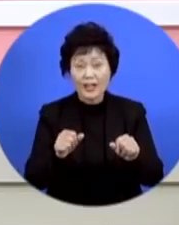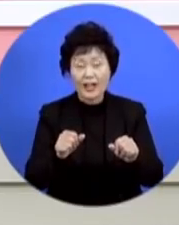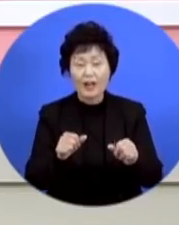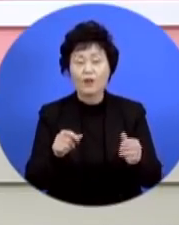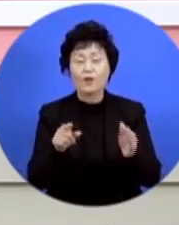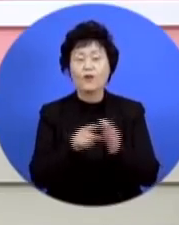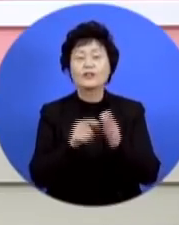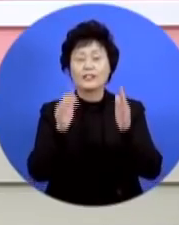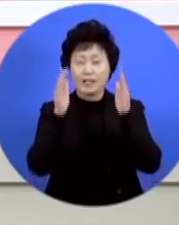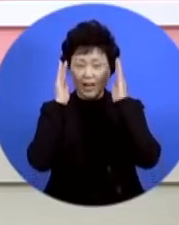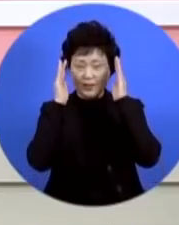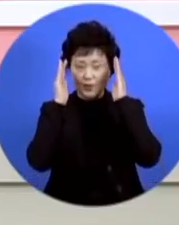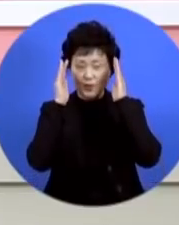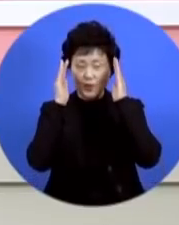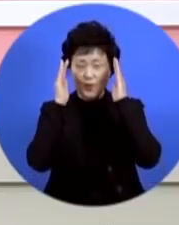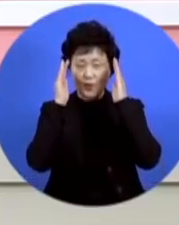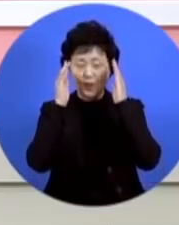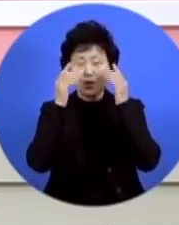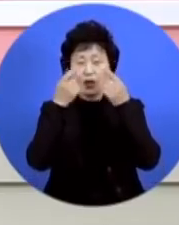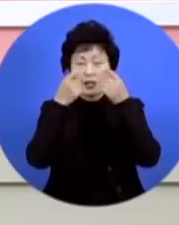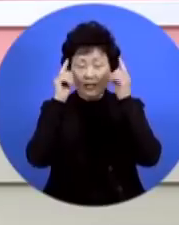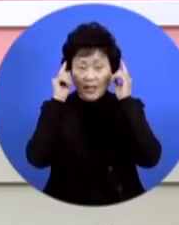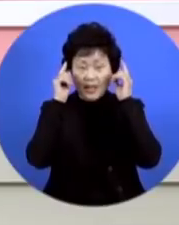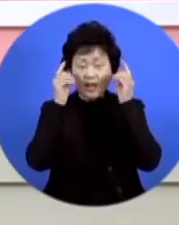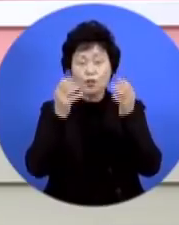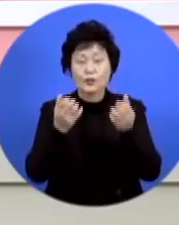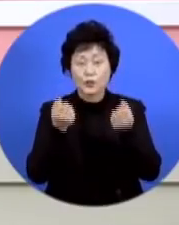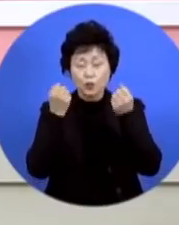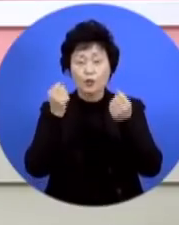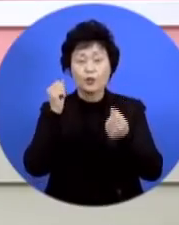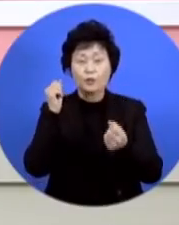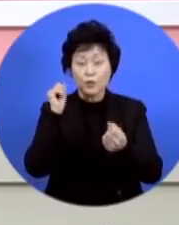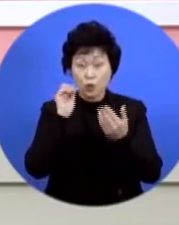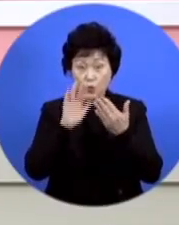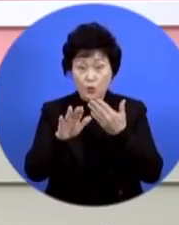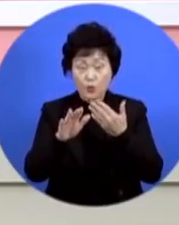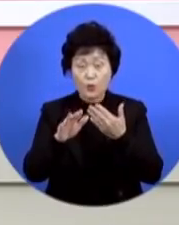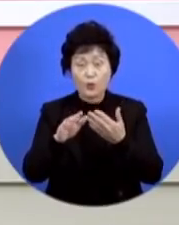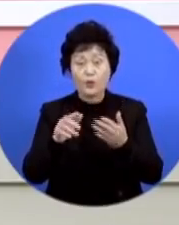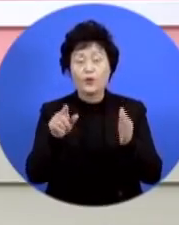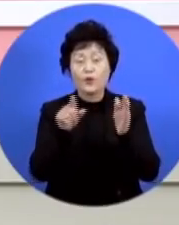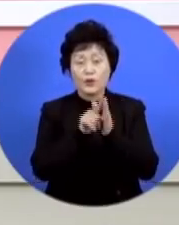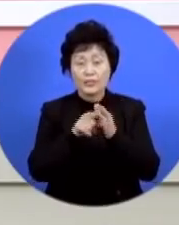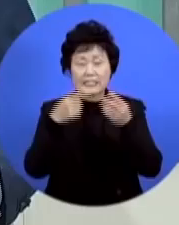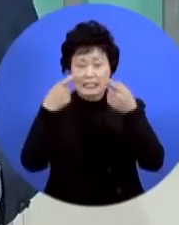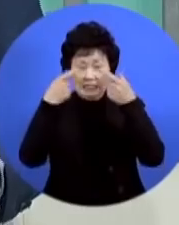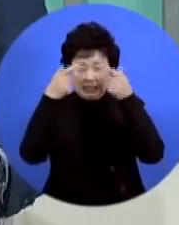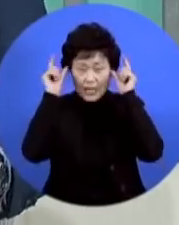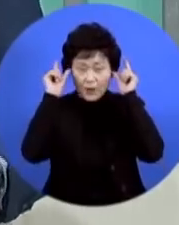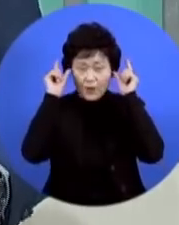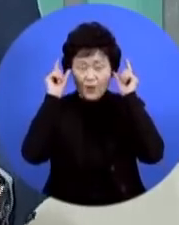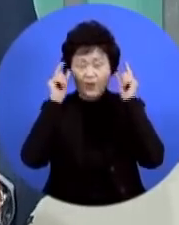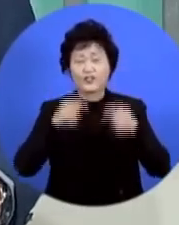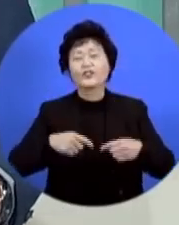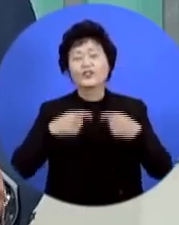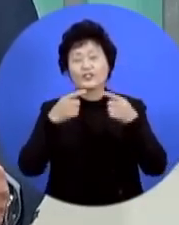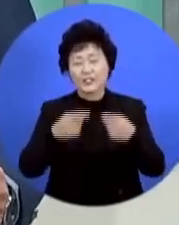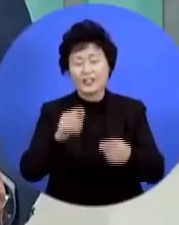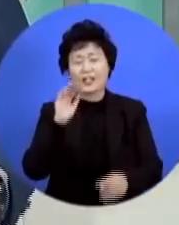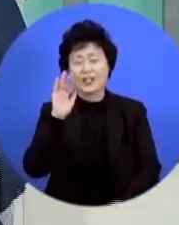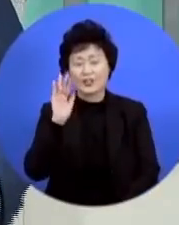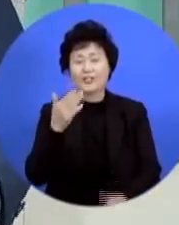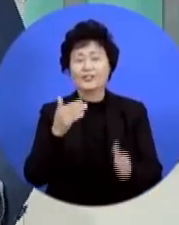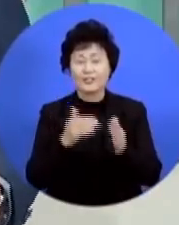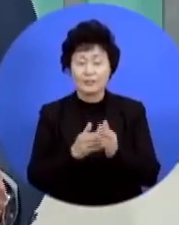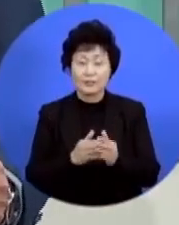신학으로 신학교로 대학교 졸업하고 신대원으로. 신학교로 신대원으로 갔죠. 자 그러다가 이제 21년